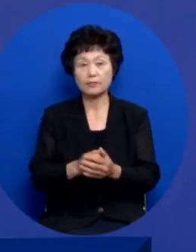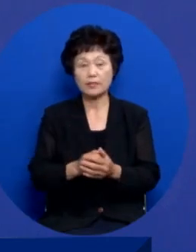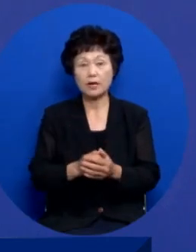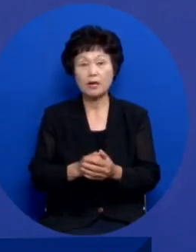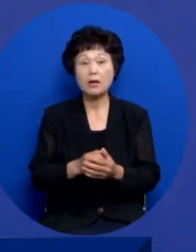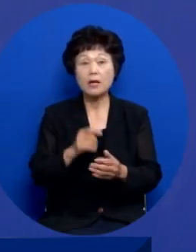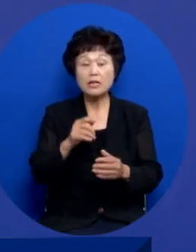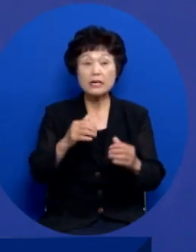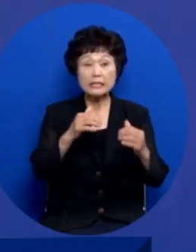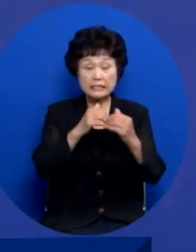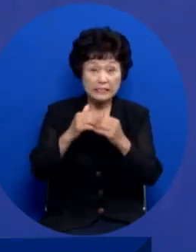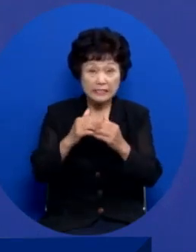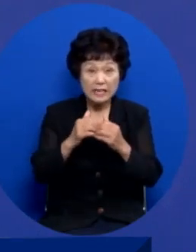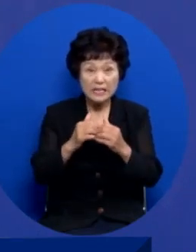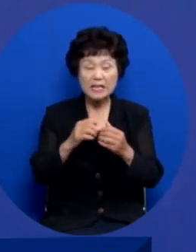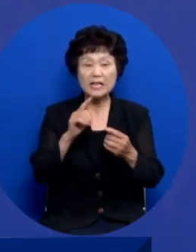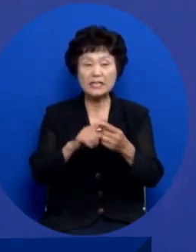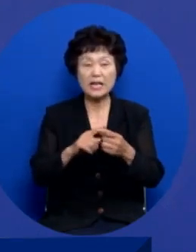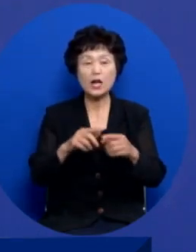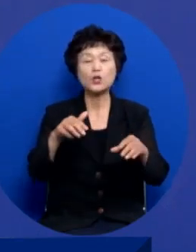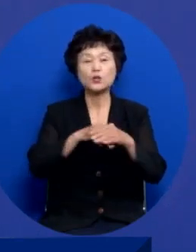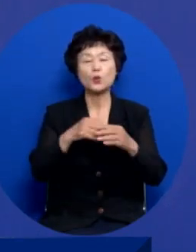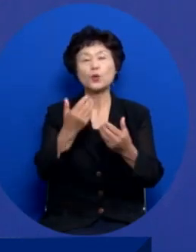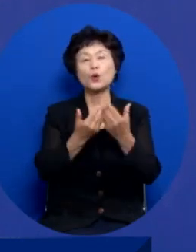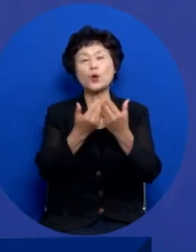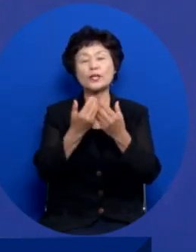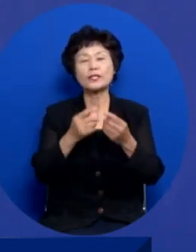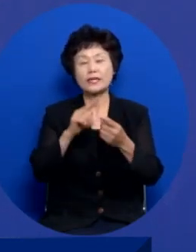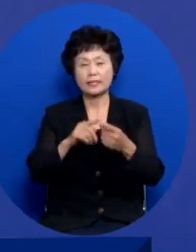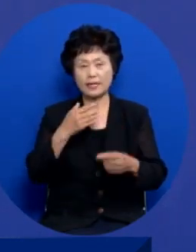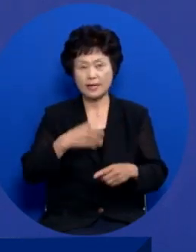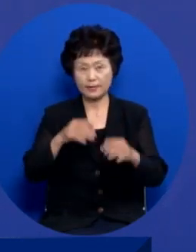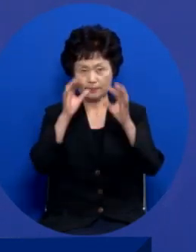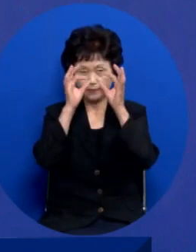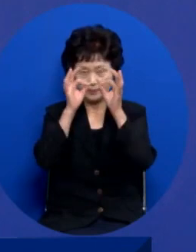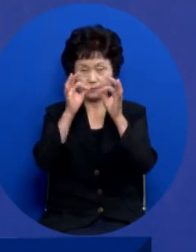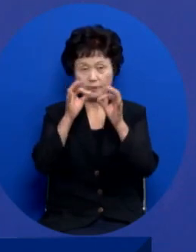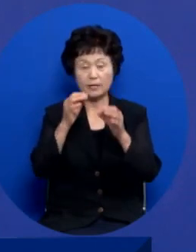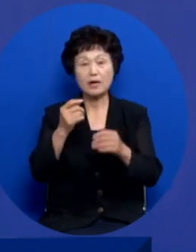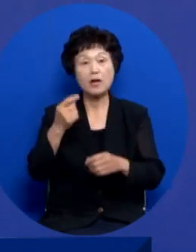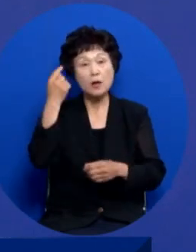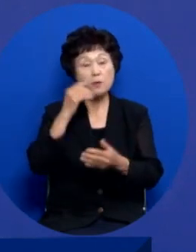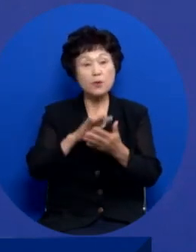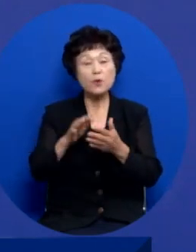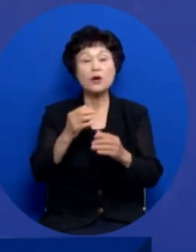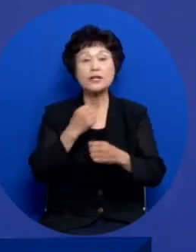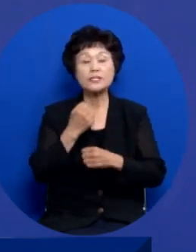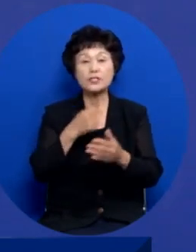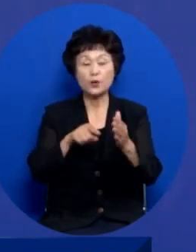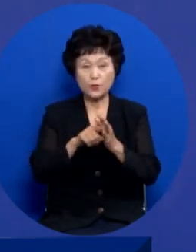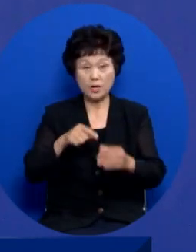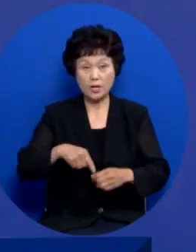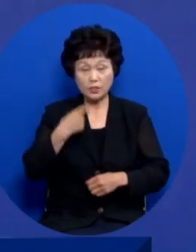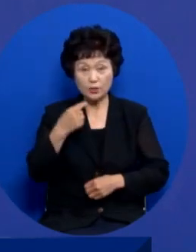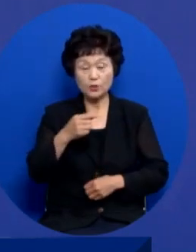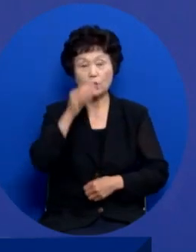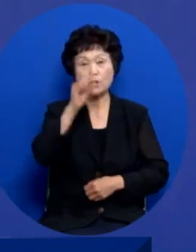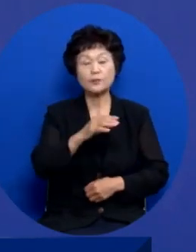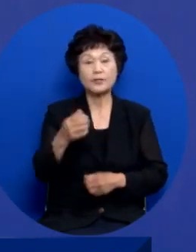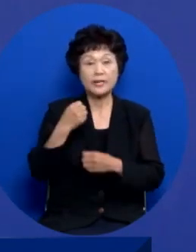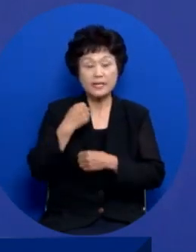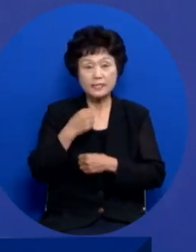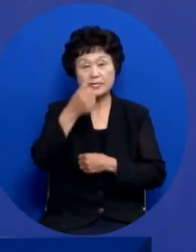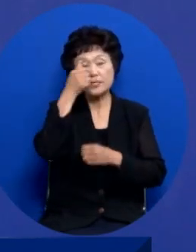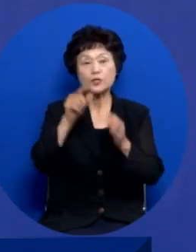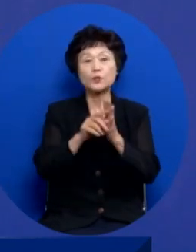우크라이나 전쟁을 둘러싼 종교 갈등 현황을 살펴봤습니다. 토평화를 지키기 위해 스스로 십자가를 진 크리스천들의 이야기도